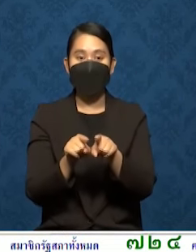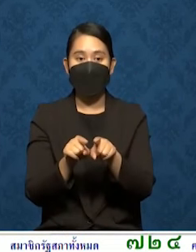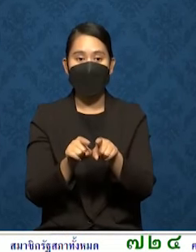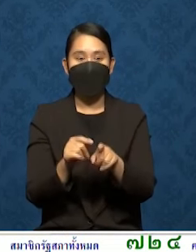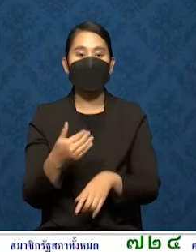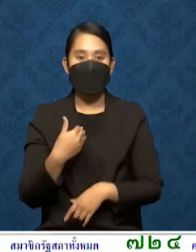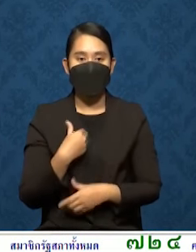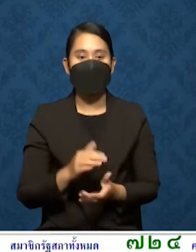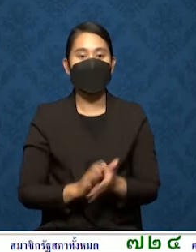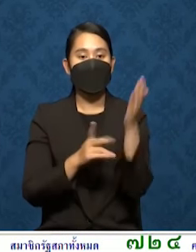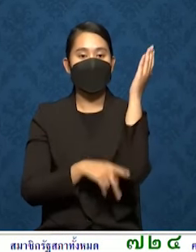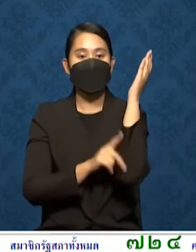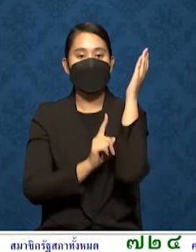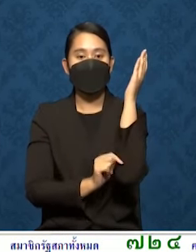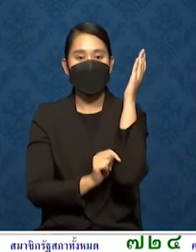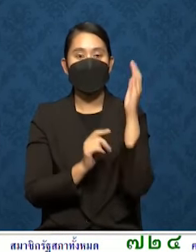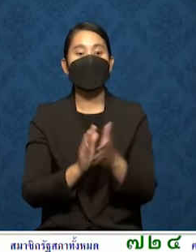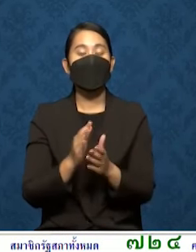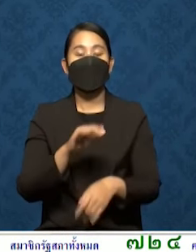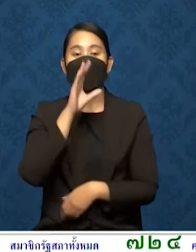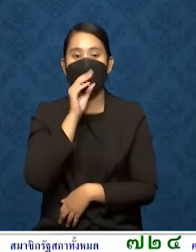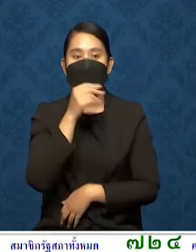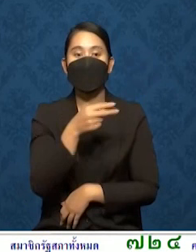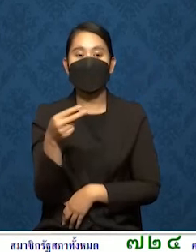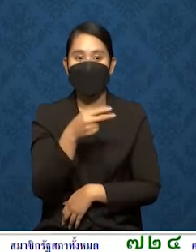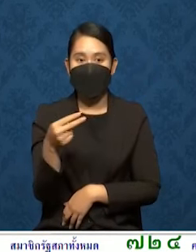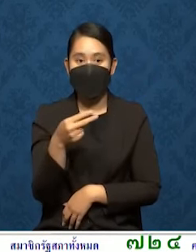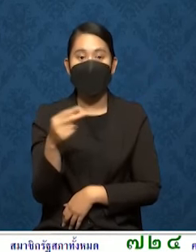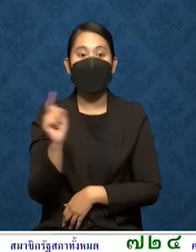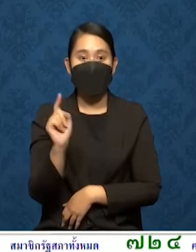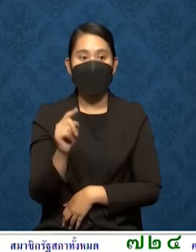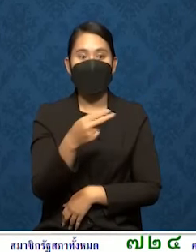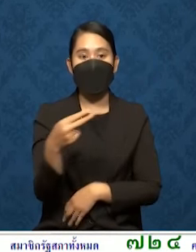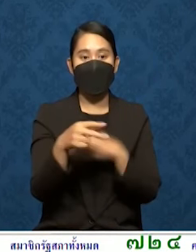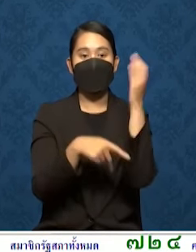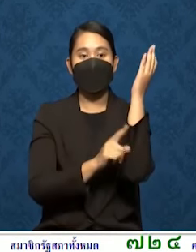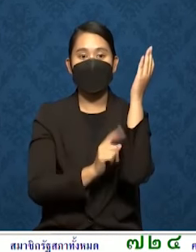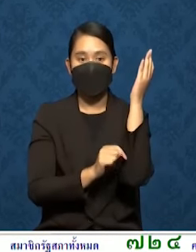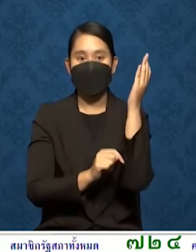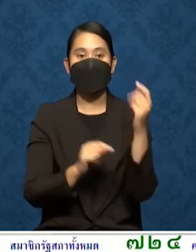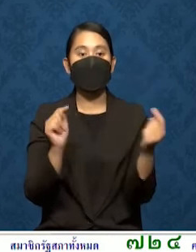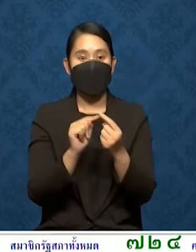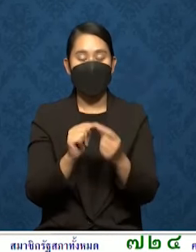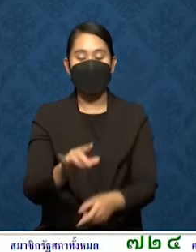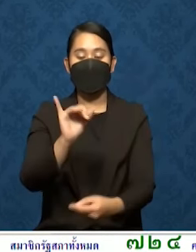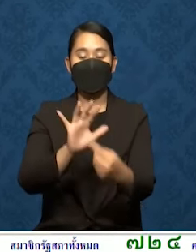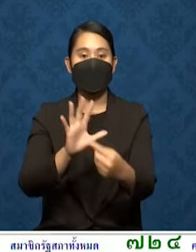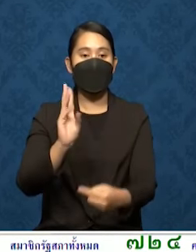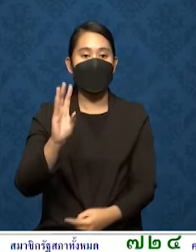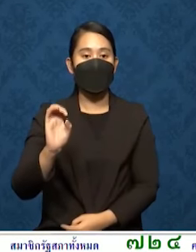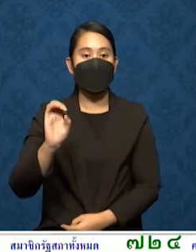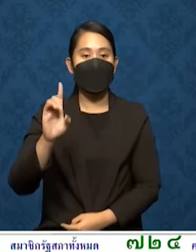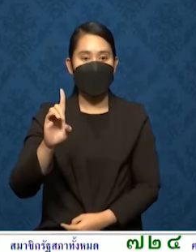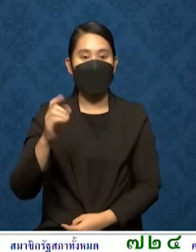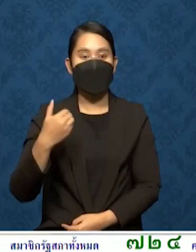ยเฉพาะในจังหวัดปัตตานีนั้นมีภาษาที่เป็นตัวอักษรของปัตตานีคือตัวอักษรยาวีซึ่งสมั